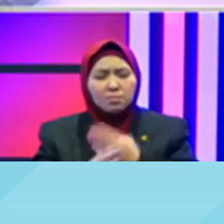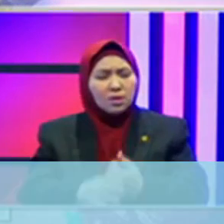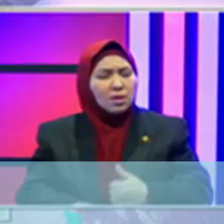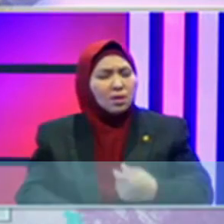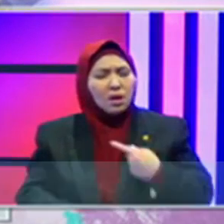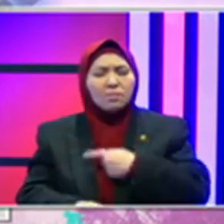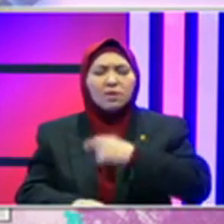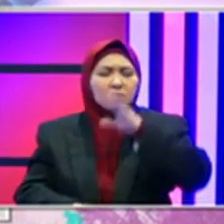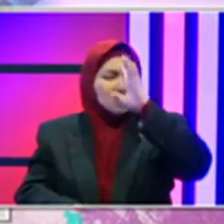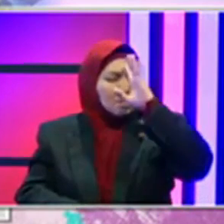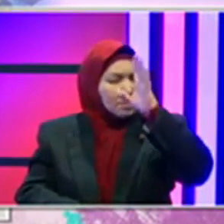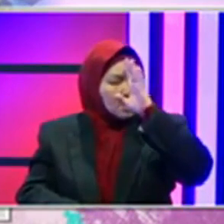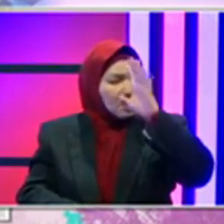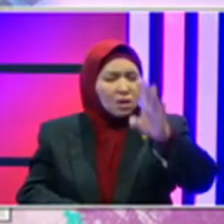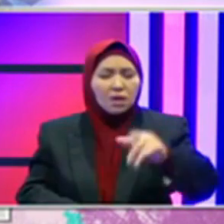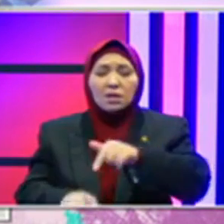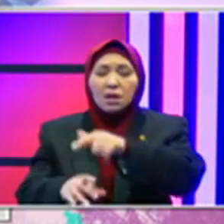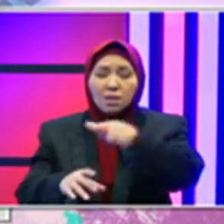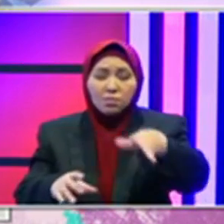خلقناكم وفيها